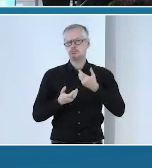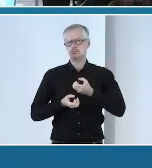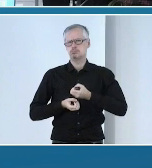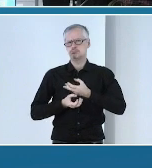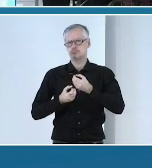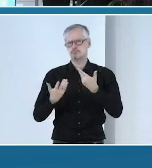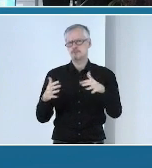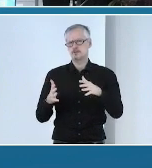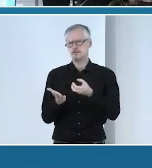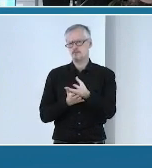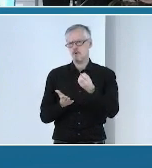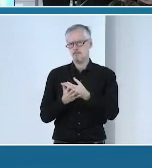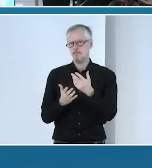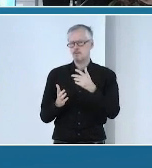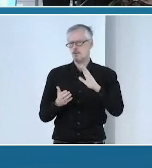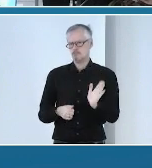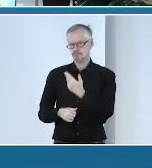slide.